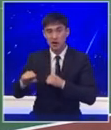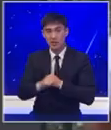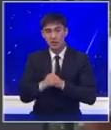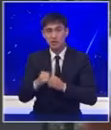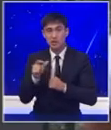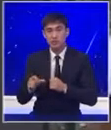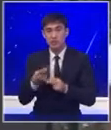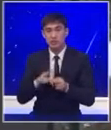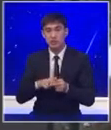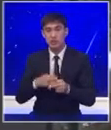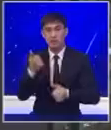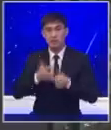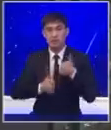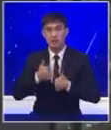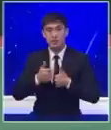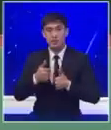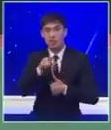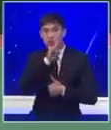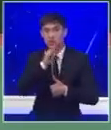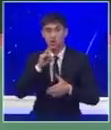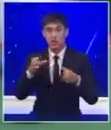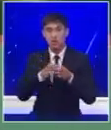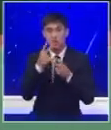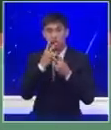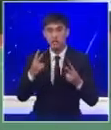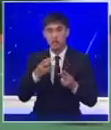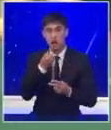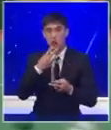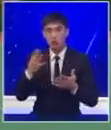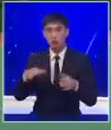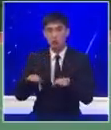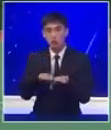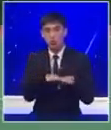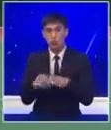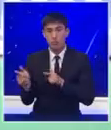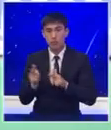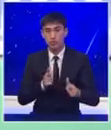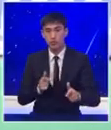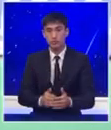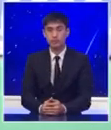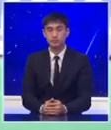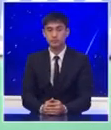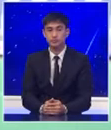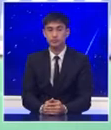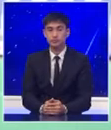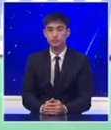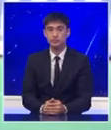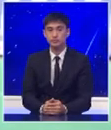Вот и на этот раз в соревнованиях женская команда показала хороший уровень подготовки.